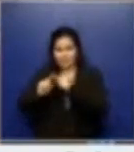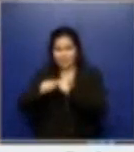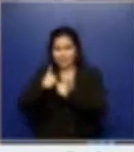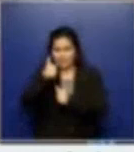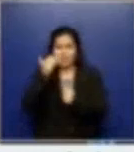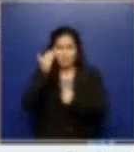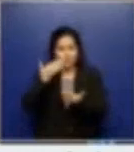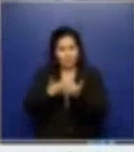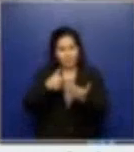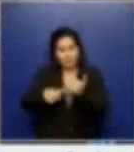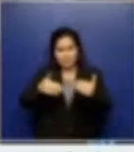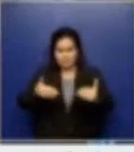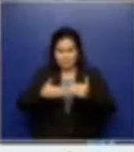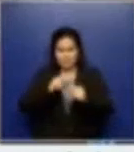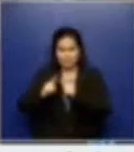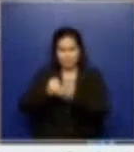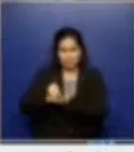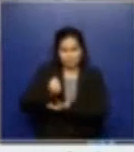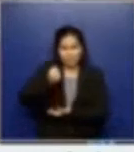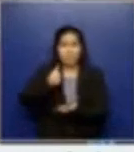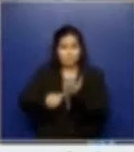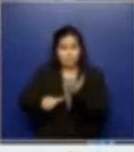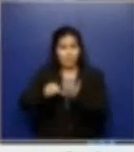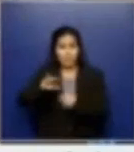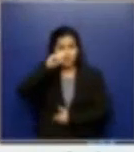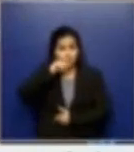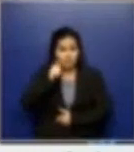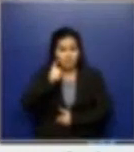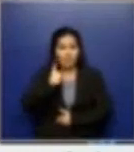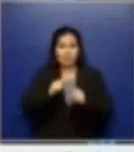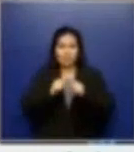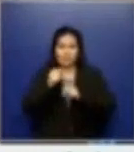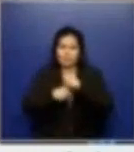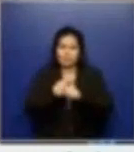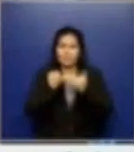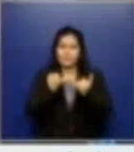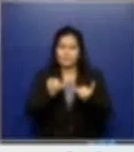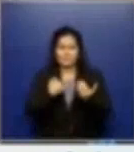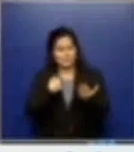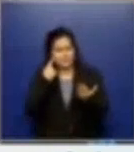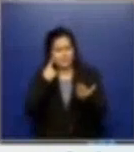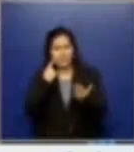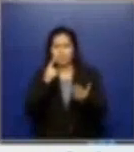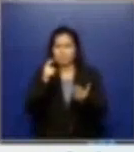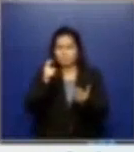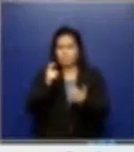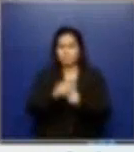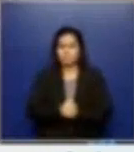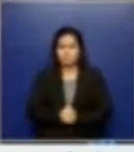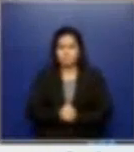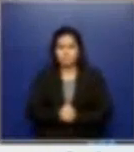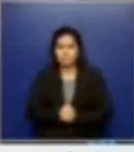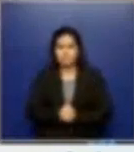จากปูได้ท่านก็จะได้เม็ดเงินได้ภาษีแต่ดูแล้วปีนี้ไม่เชื่อว่าจะเป็นไปได้ท่าน